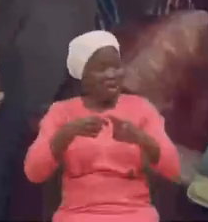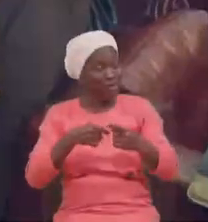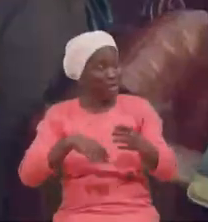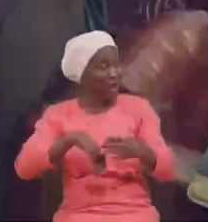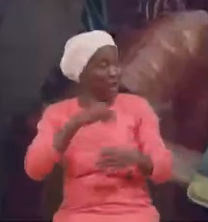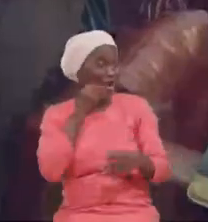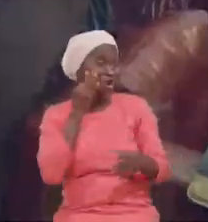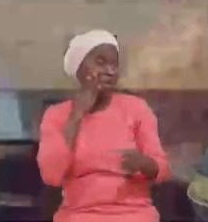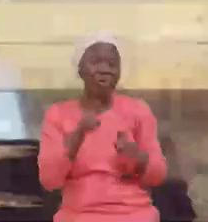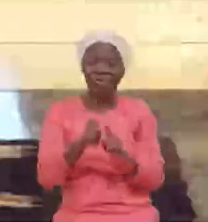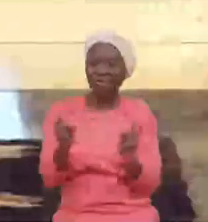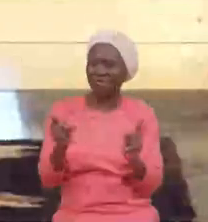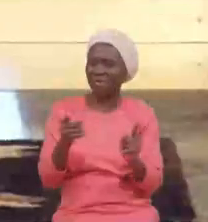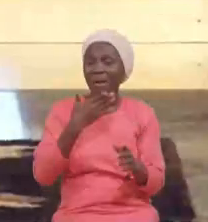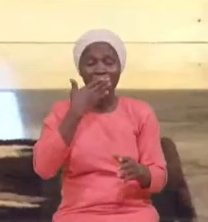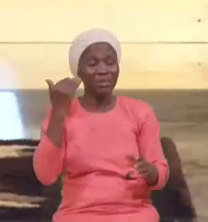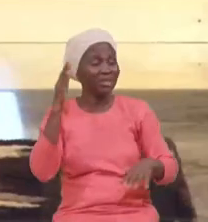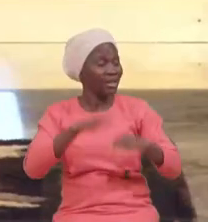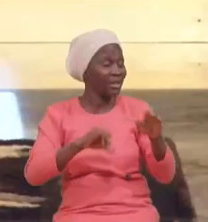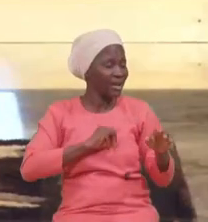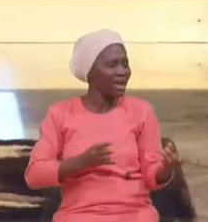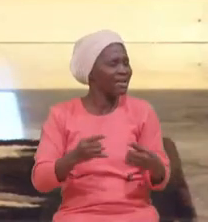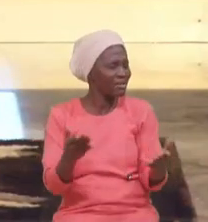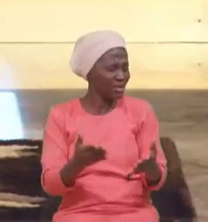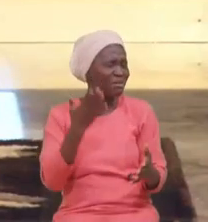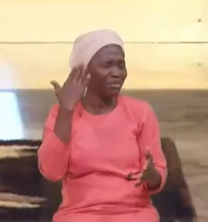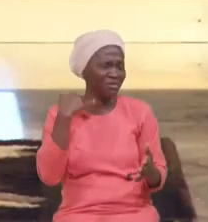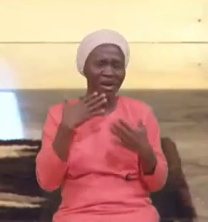maintenant. Remerciez-le maintenant, je sors différent.